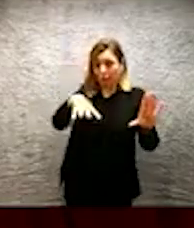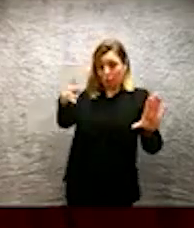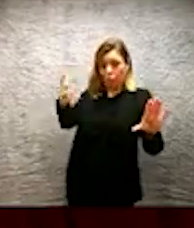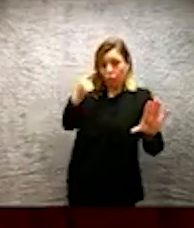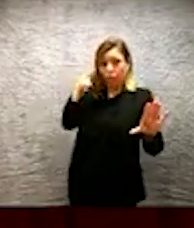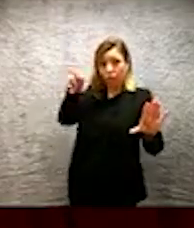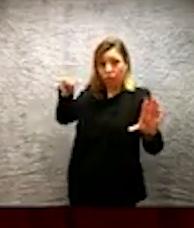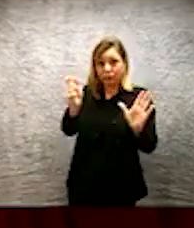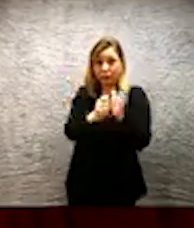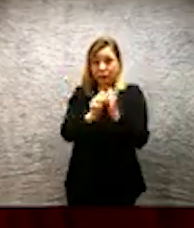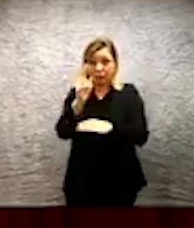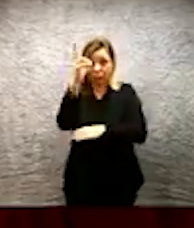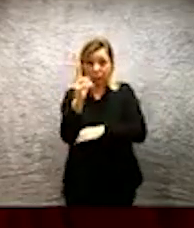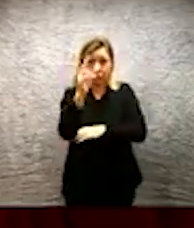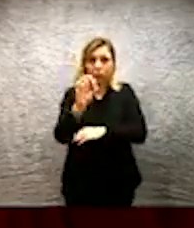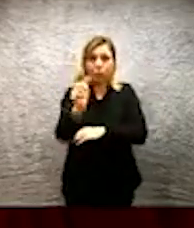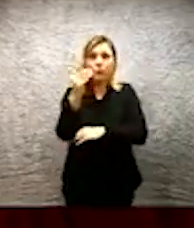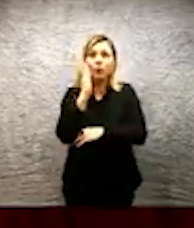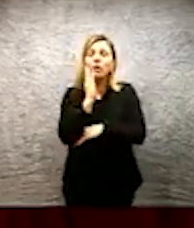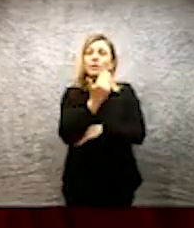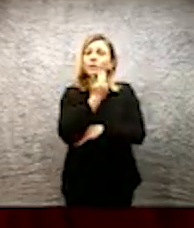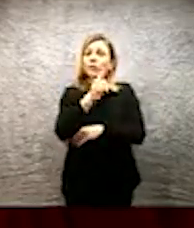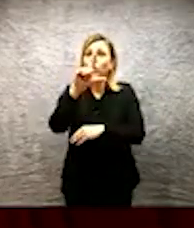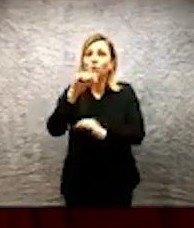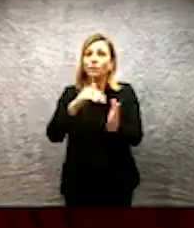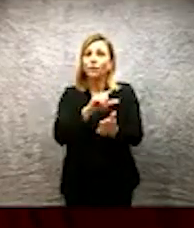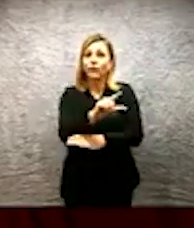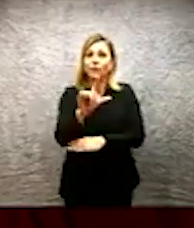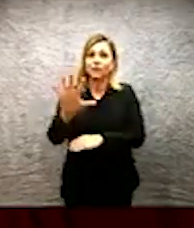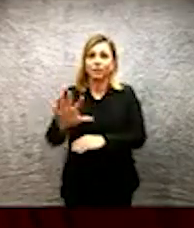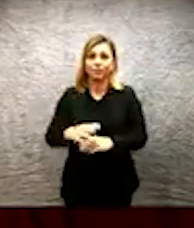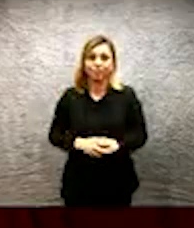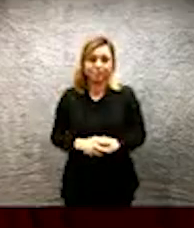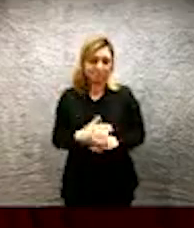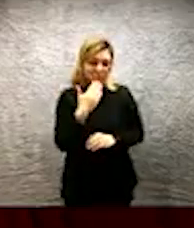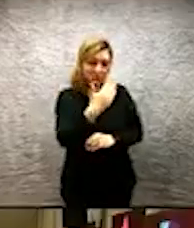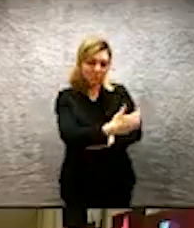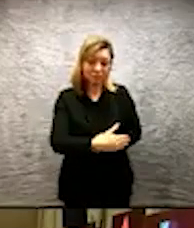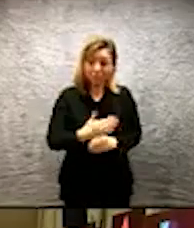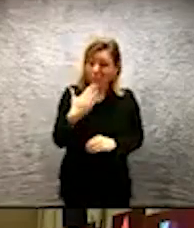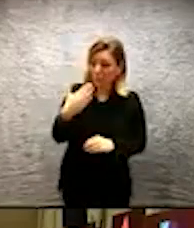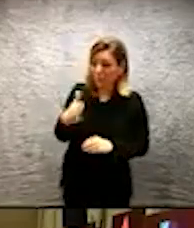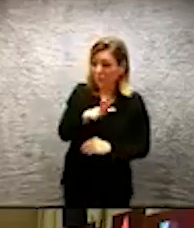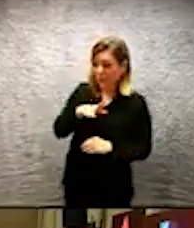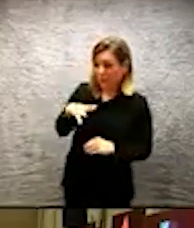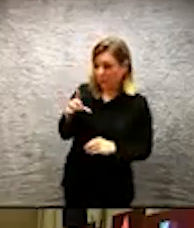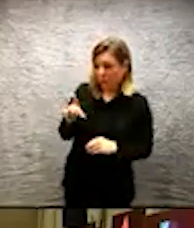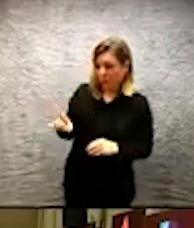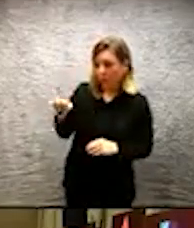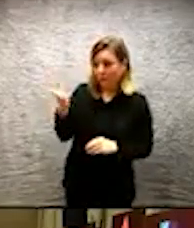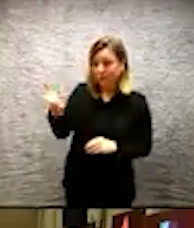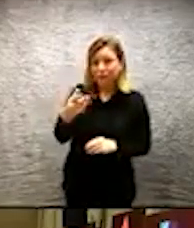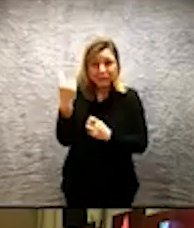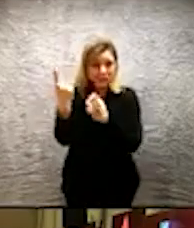compter du 1er janvier 2025. Je vous remercie. Merci, Madame Drouillas. Y a-t-il des